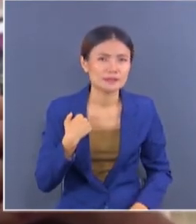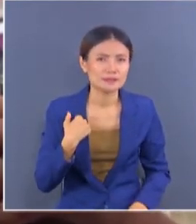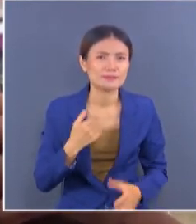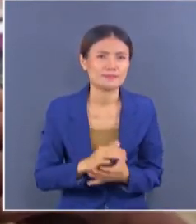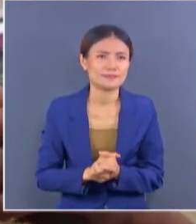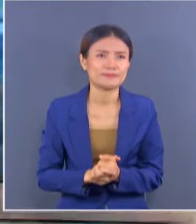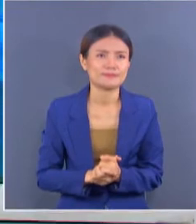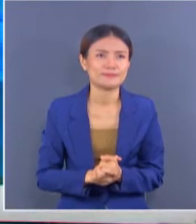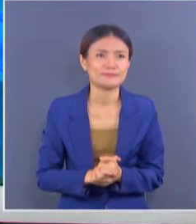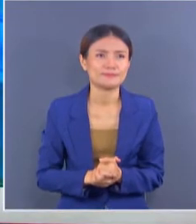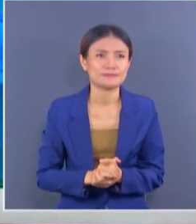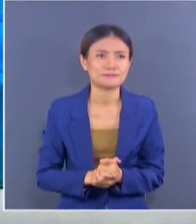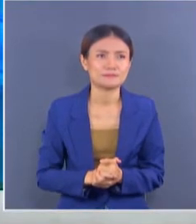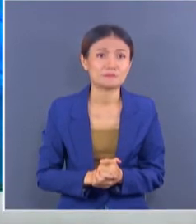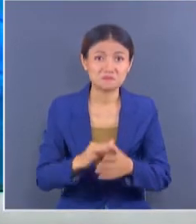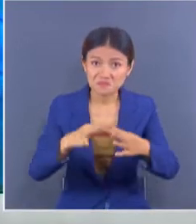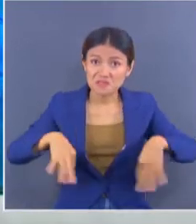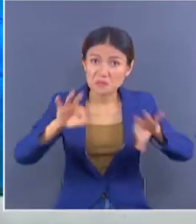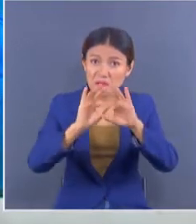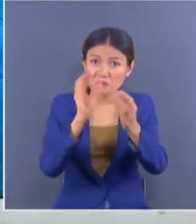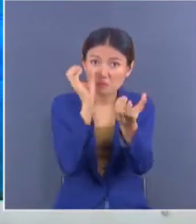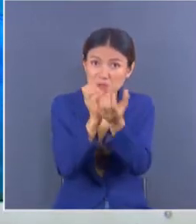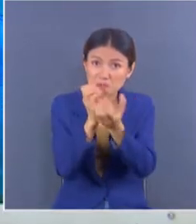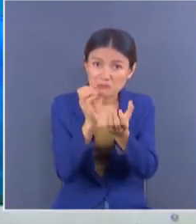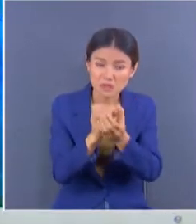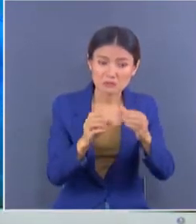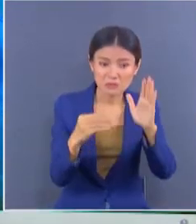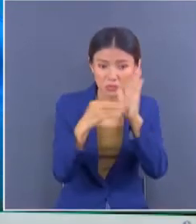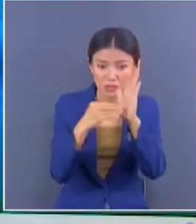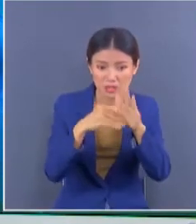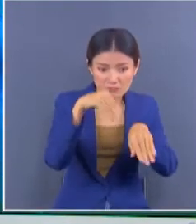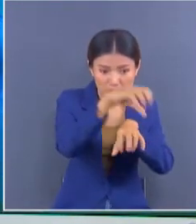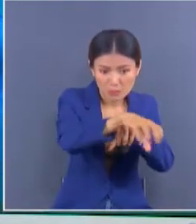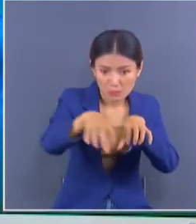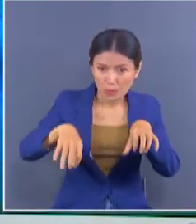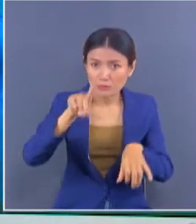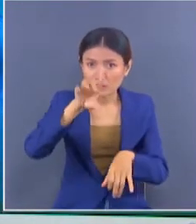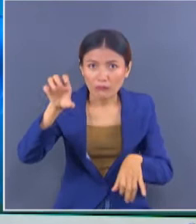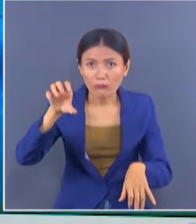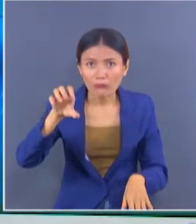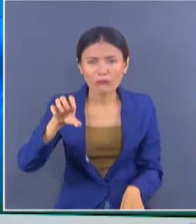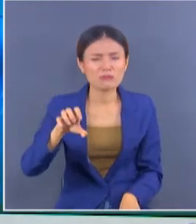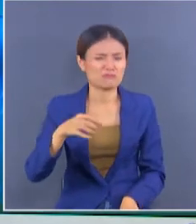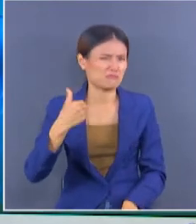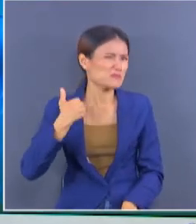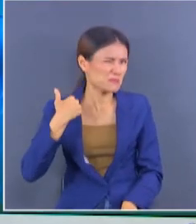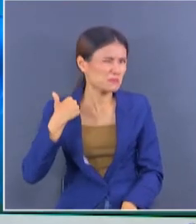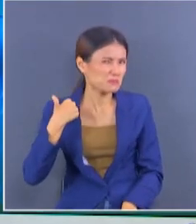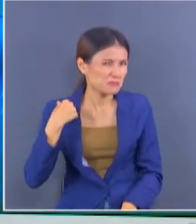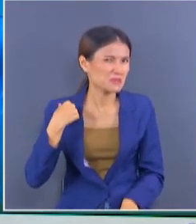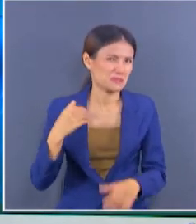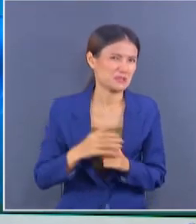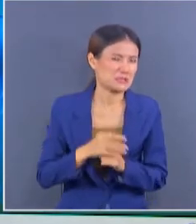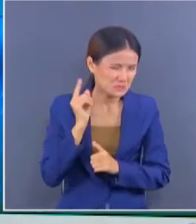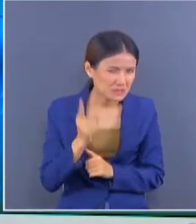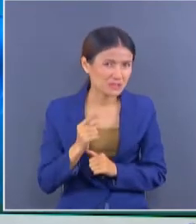ไป ประเด็นใหญ่ก็คือบ่อน100แห่งที่เขาออกมาเปิดเผยเนี่ยบอกว่ามีจริงๆ จริงใช่ไหม และก่อนหน้านี้เองที่มีประเด็นเรื่อง